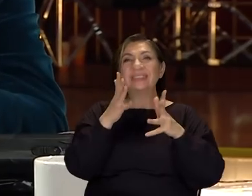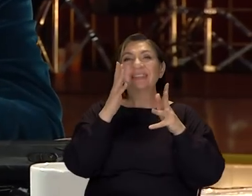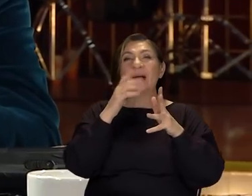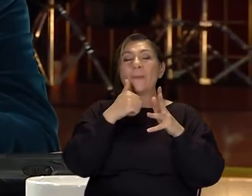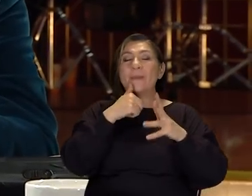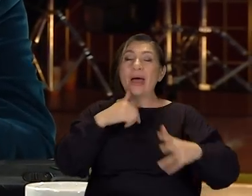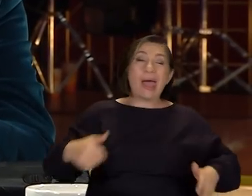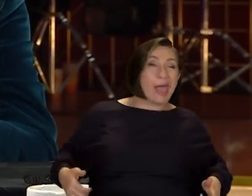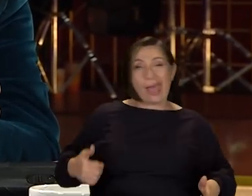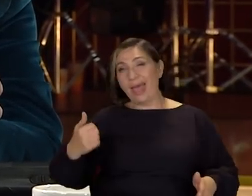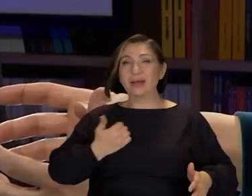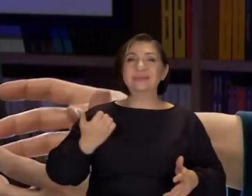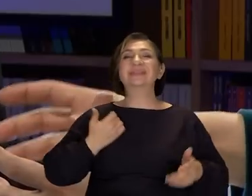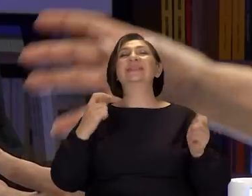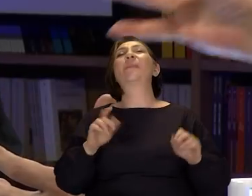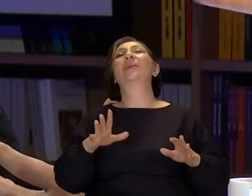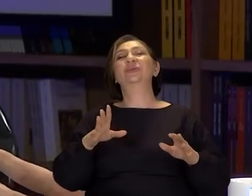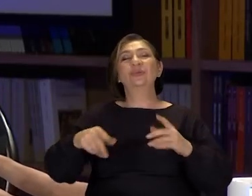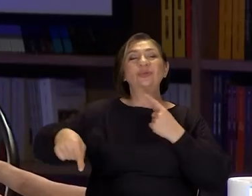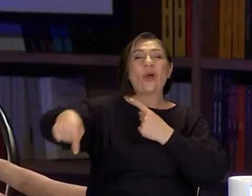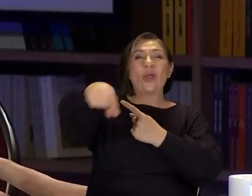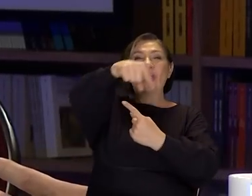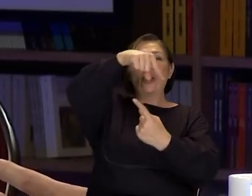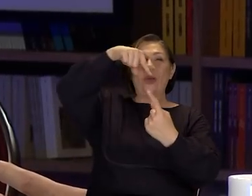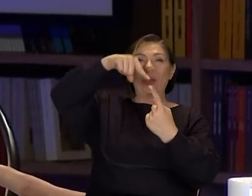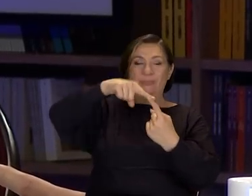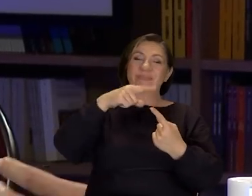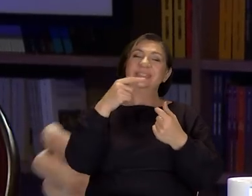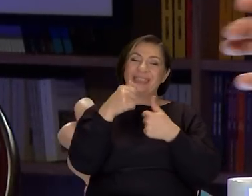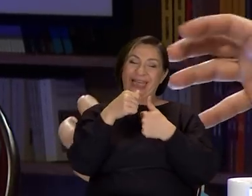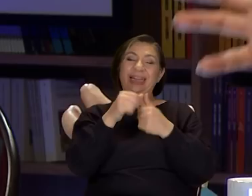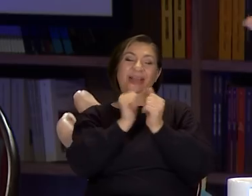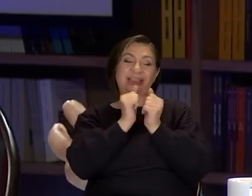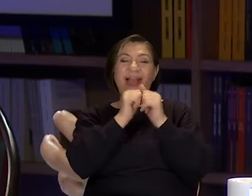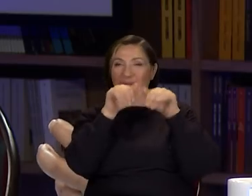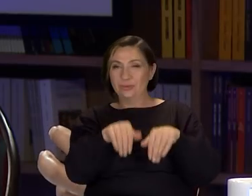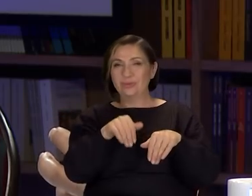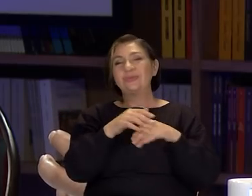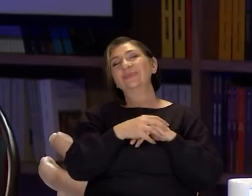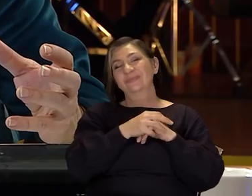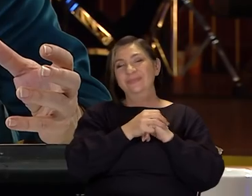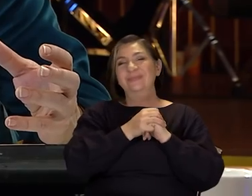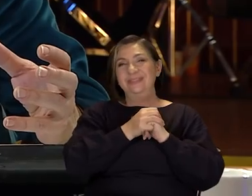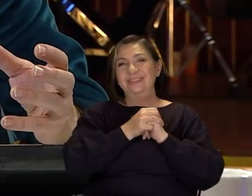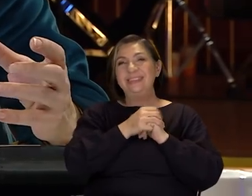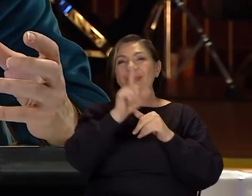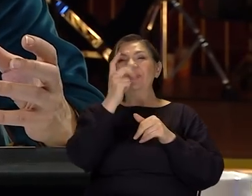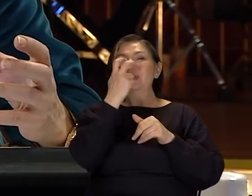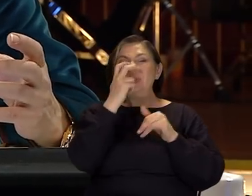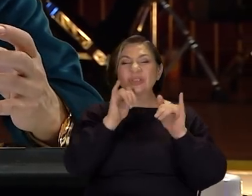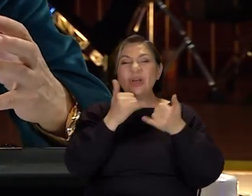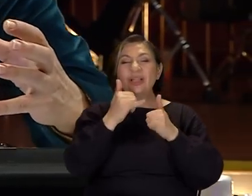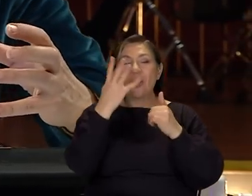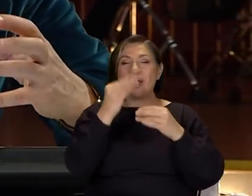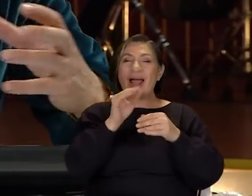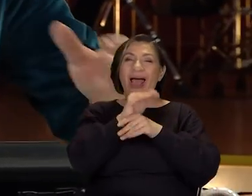baştan babalanmayın. Çünkü nasıl olsa bir palyaço olarak hayatını bitireceksin. Bir soytarı olarak hayatın sonu erecek.